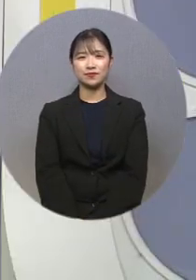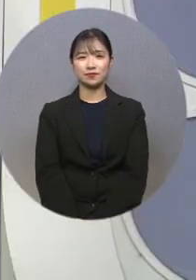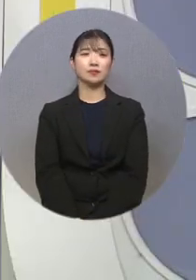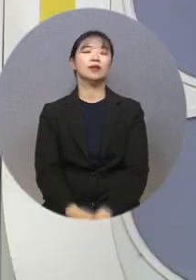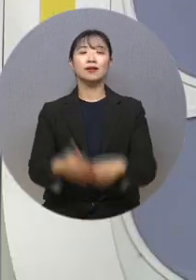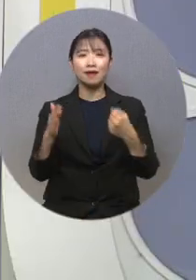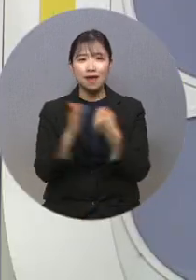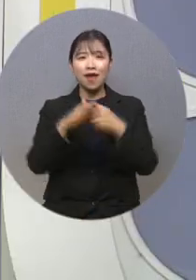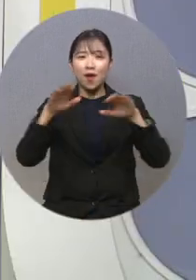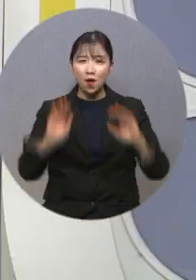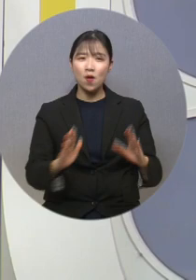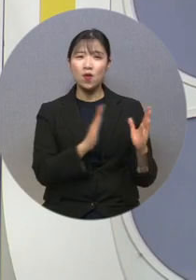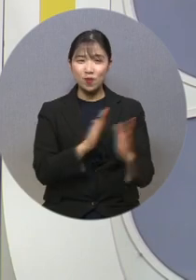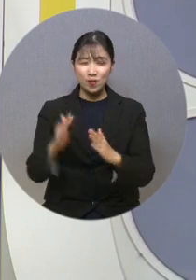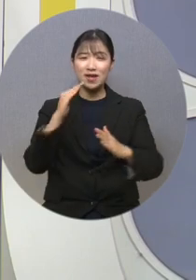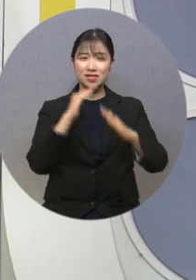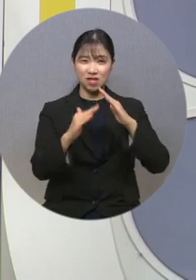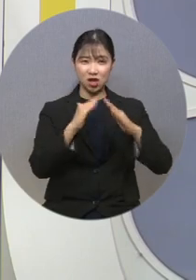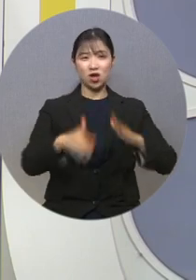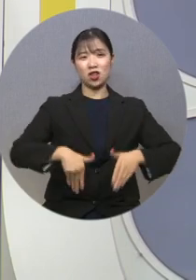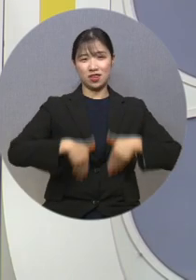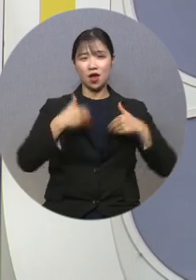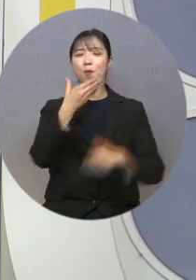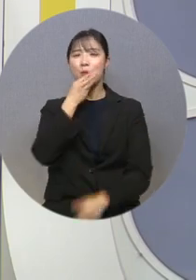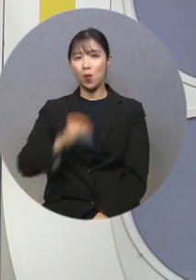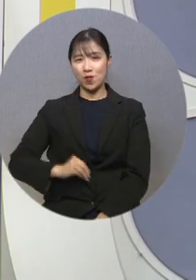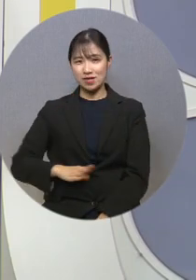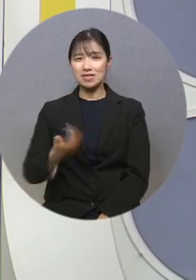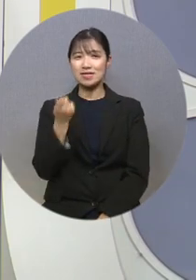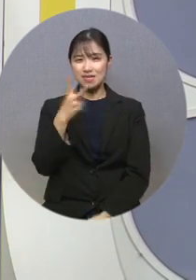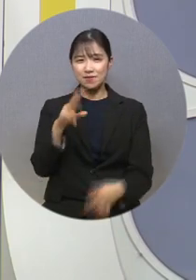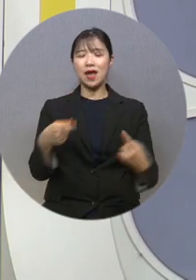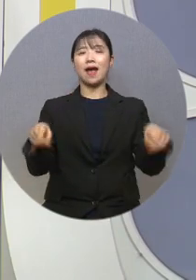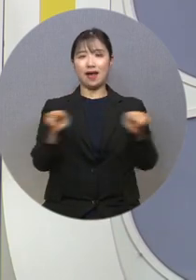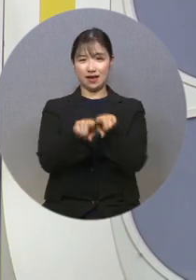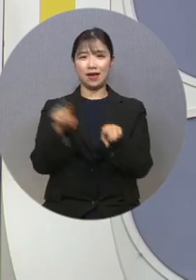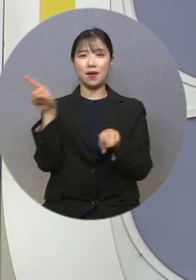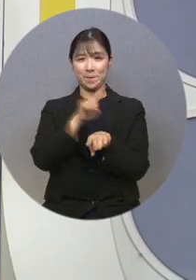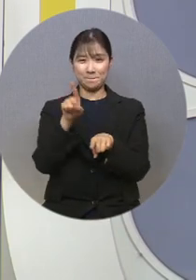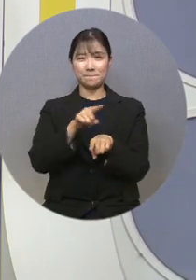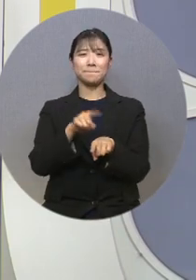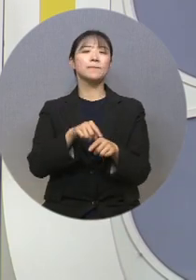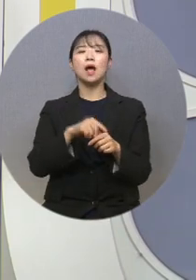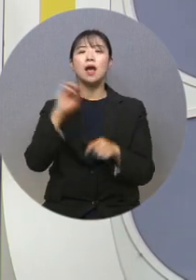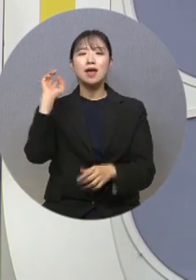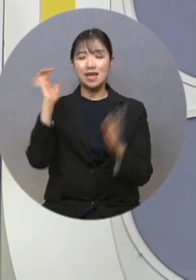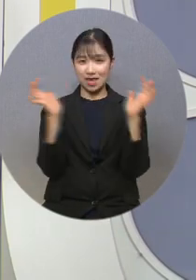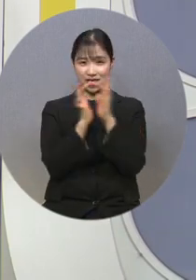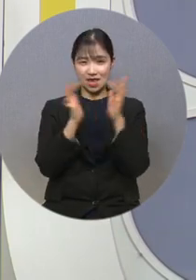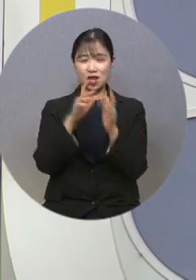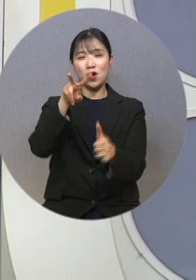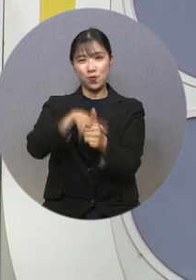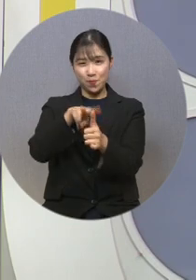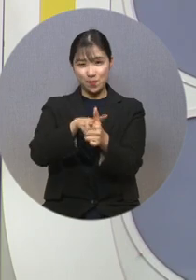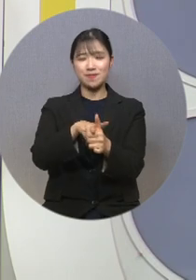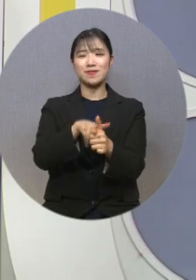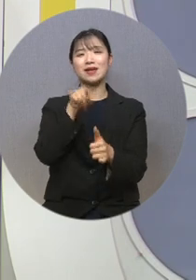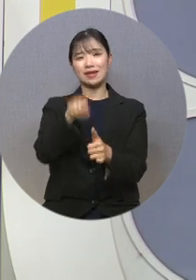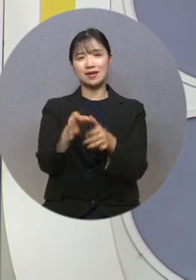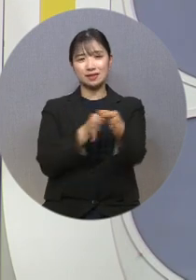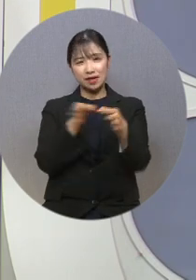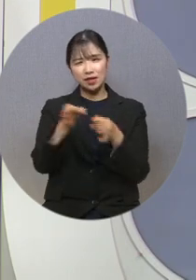그래서 준비했습니다. 전라남도와 복지TV가 함께하는 전라남도 대표 온라인 쇼핑몰 남도장터.